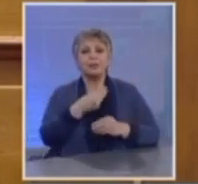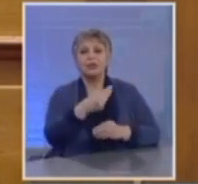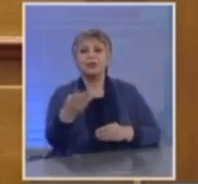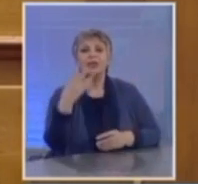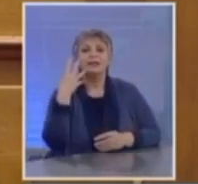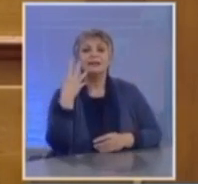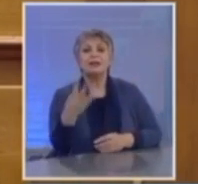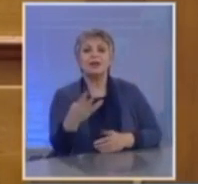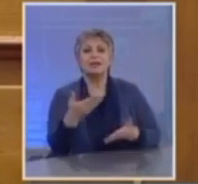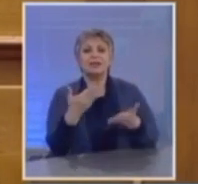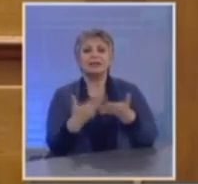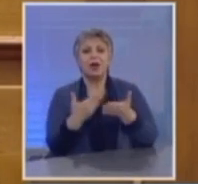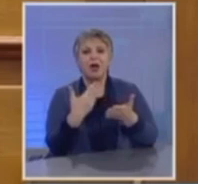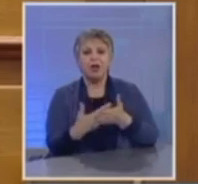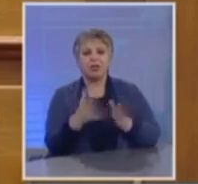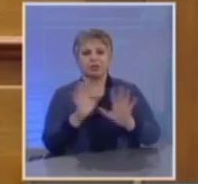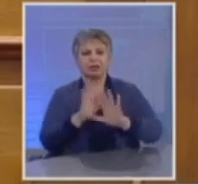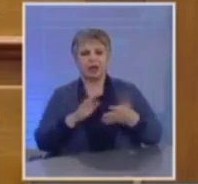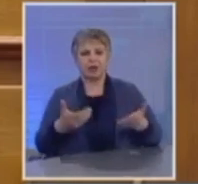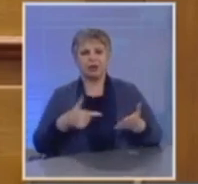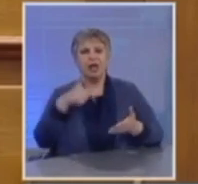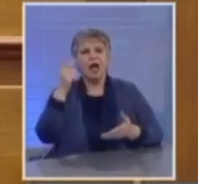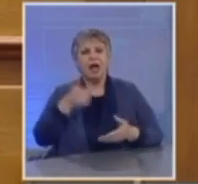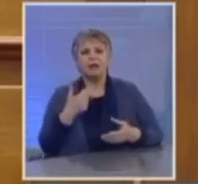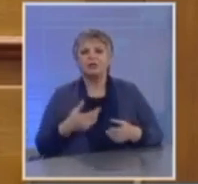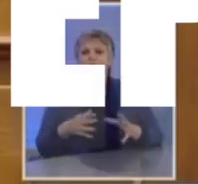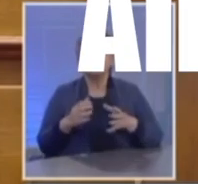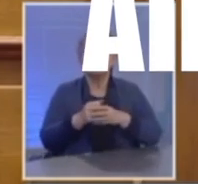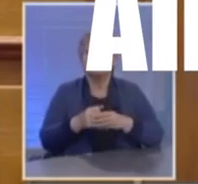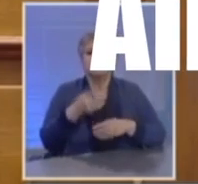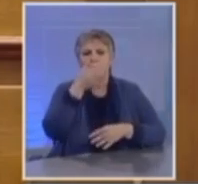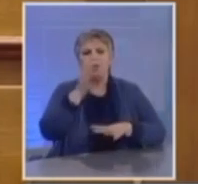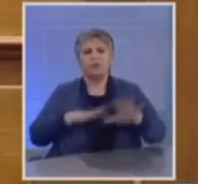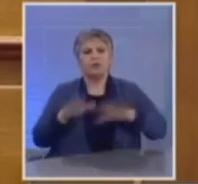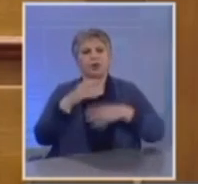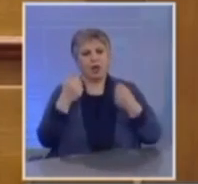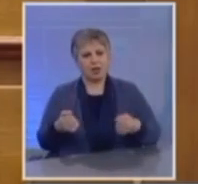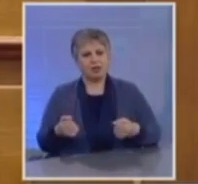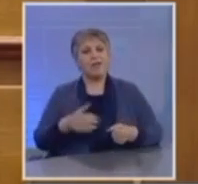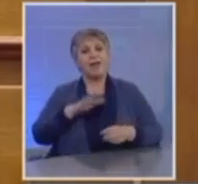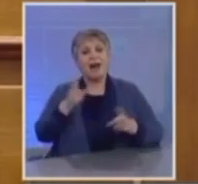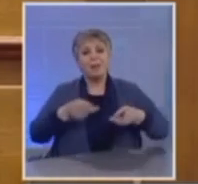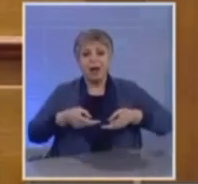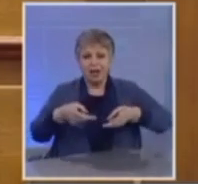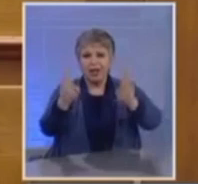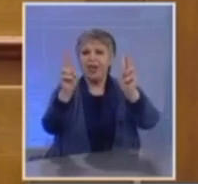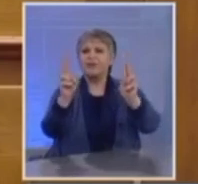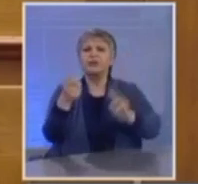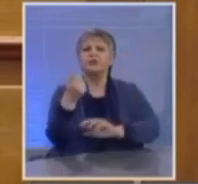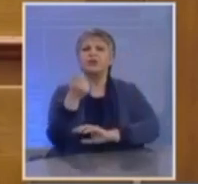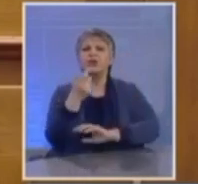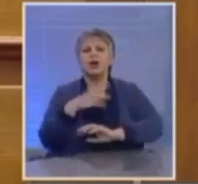νέα διαπλοκή. Δεν το βλέπετε αυτό. Μόνο με πολλές άδειες, με απεριόριστο αριθμό, μπορεί να έχετε πραγματικά δυνατότητα